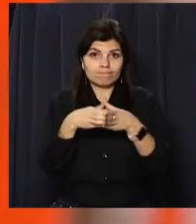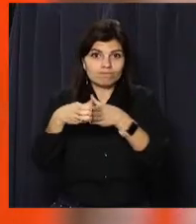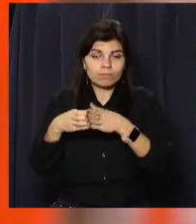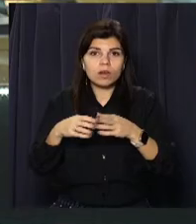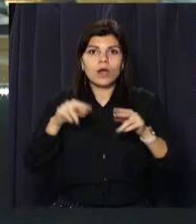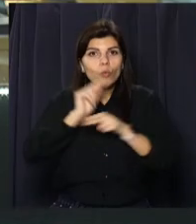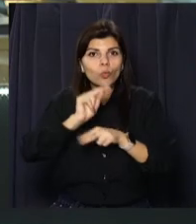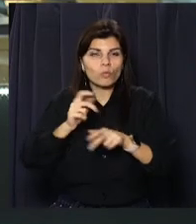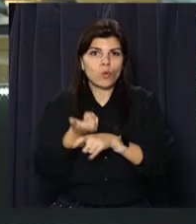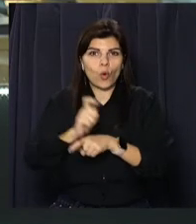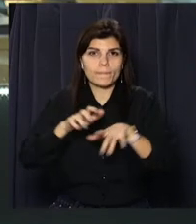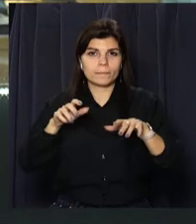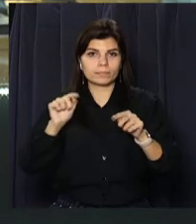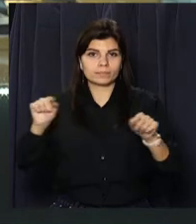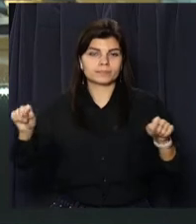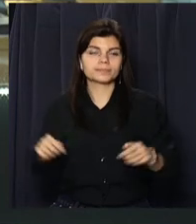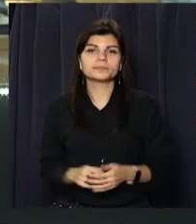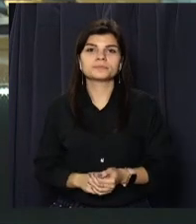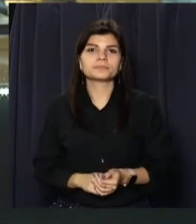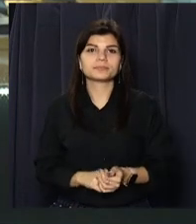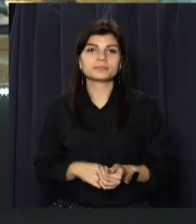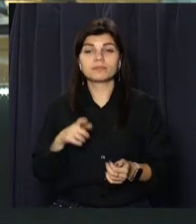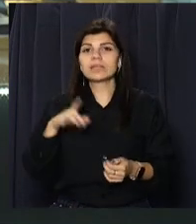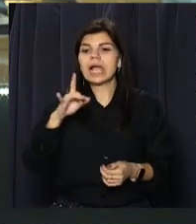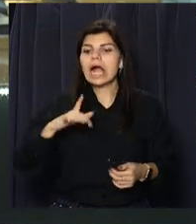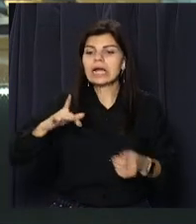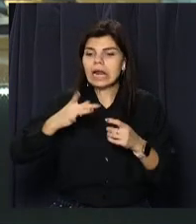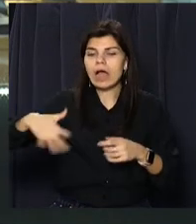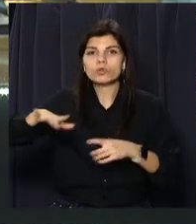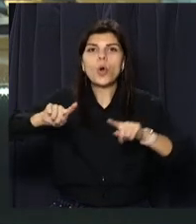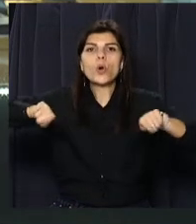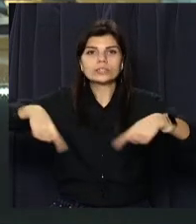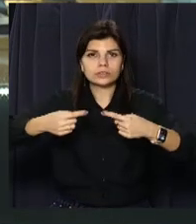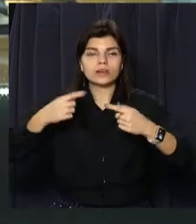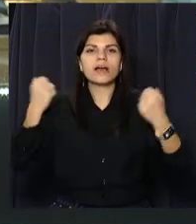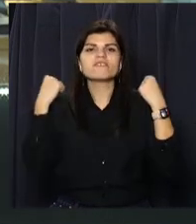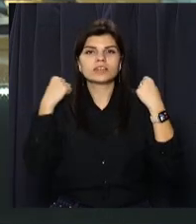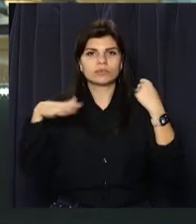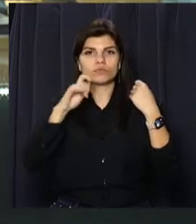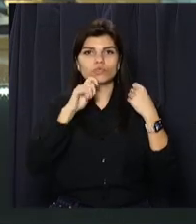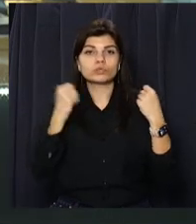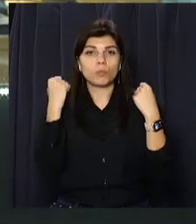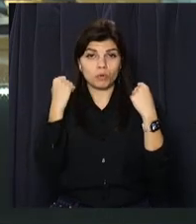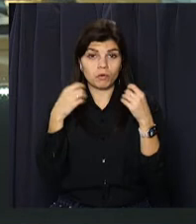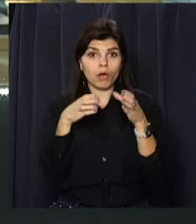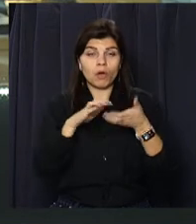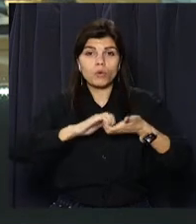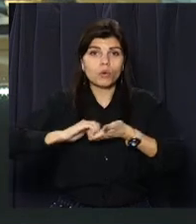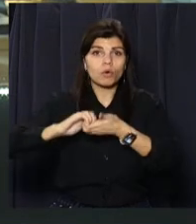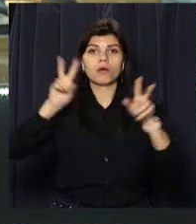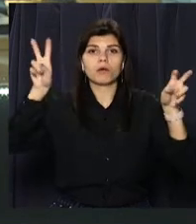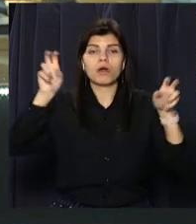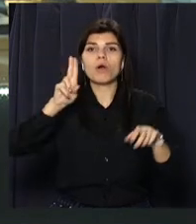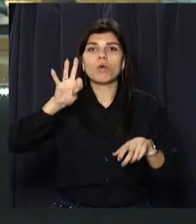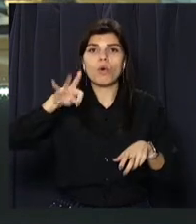«Відкритий». Спорт на селі. Регіональна організація Всеукраїнського фізкультурно-спортивного товариства «Колос»